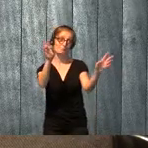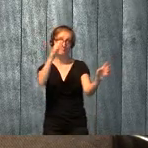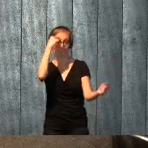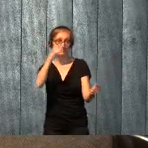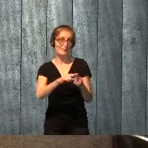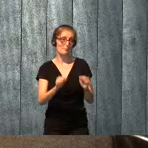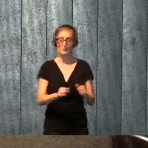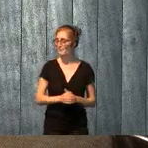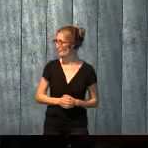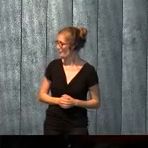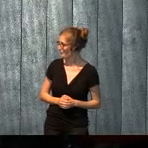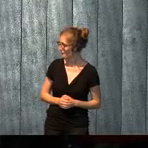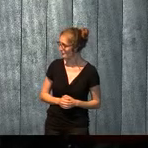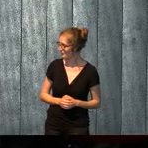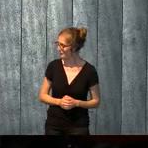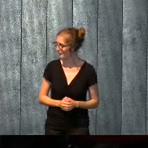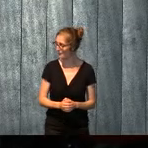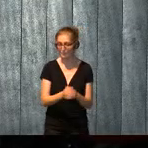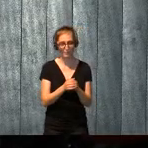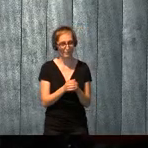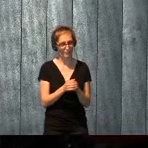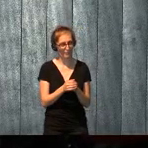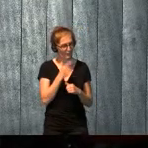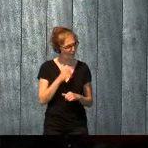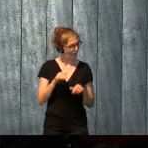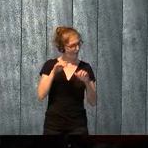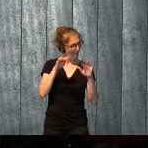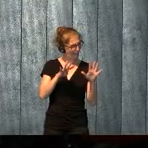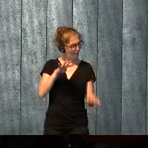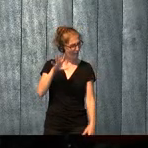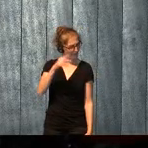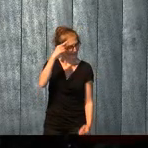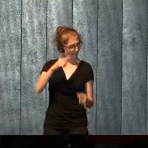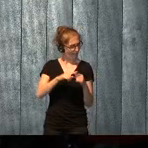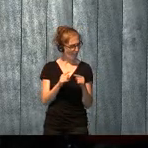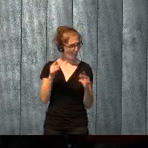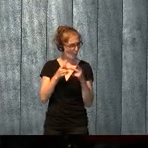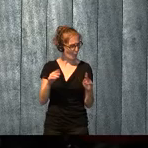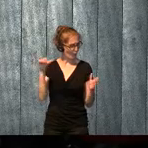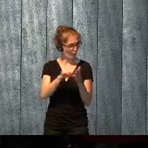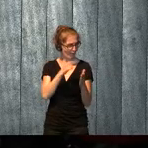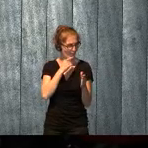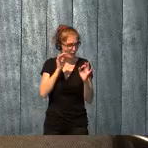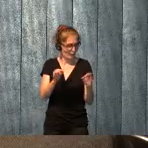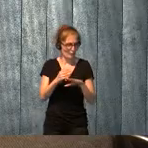2050. C'est votre nouveau projet après celui de 95 qui a concerné la commune centrale, c'est le projet pour la métropole.